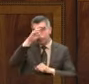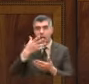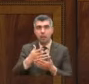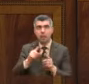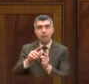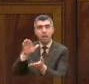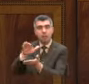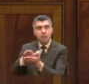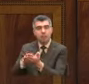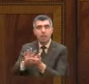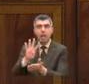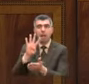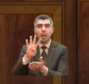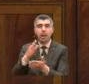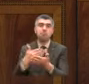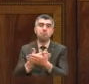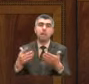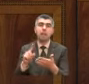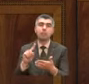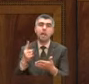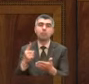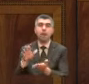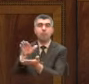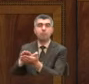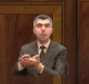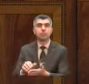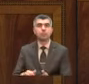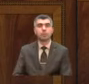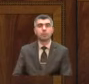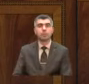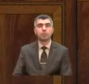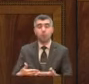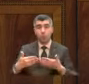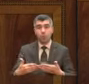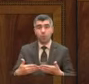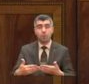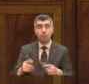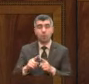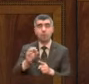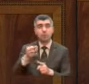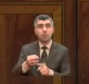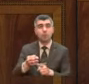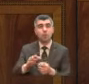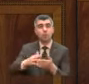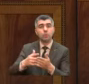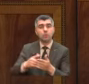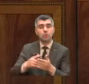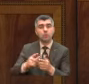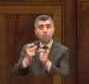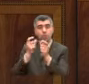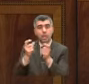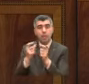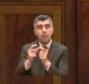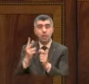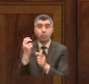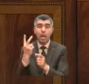التخزين وصلنا 4 مليار ديال الدرهم في المجال الاستثمار ديال التخزين، اليوم التخزين، والان هذا العام قررنا نطبقوا لي بينالتي على الشركات اللي ما كتوفر 60 يوم،